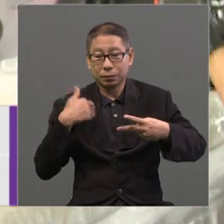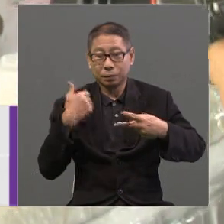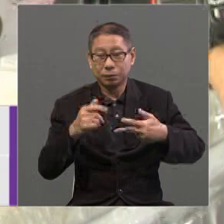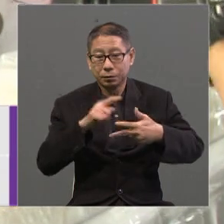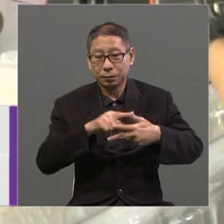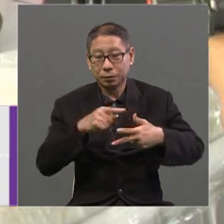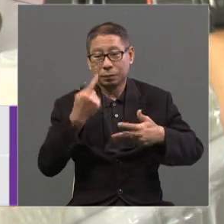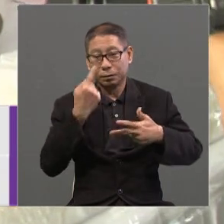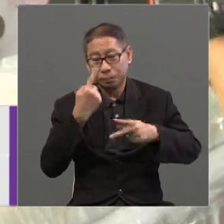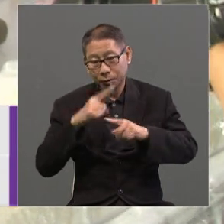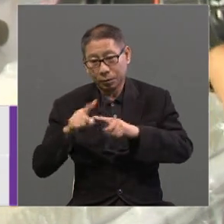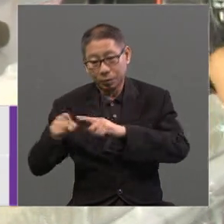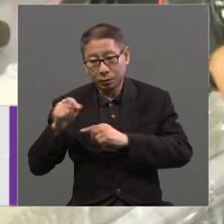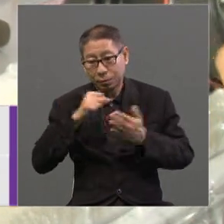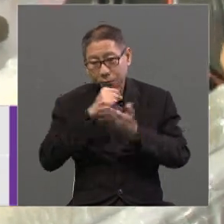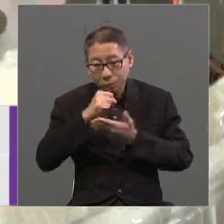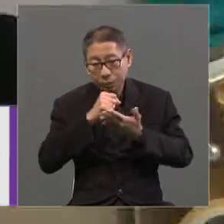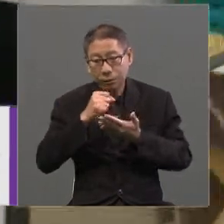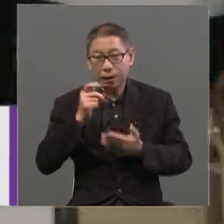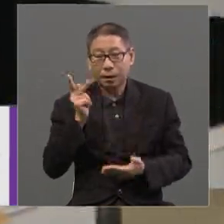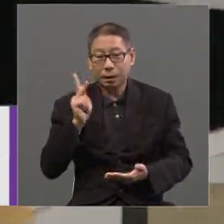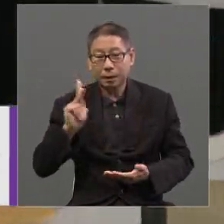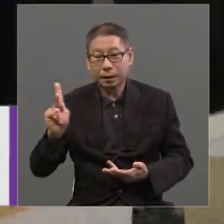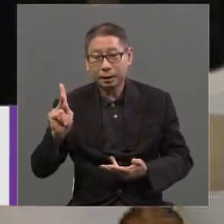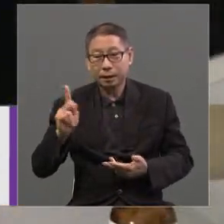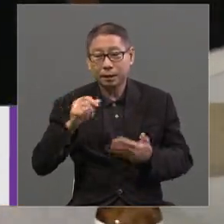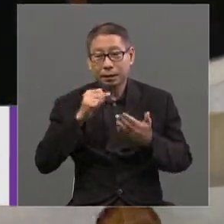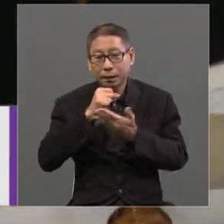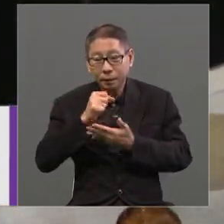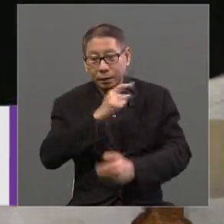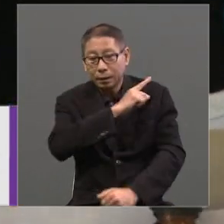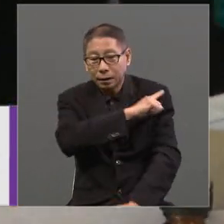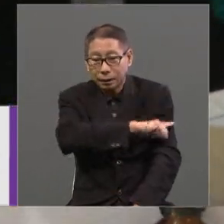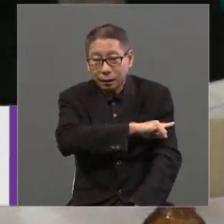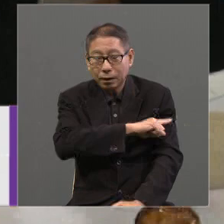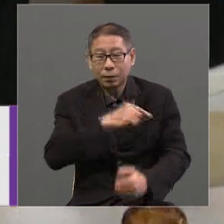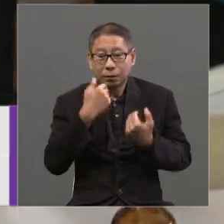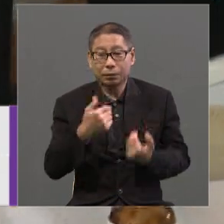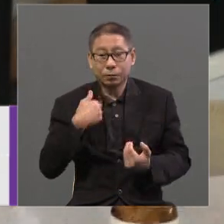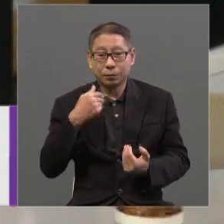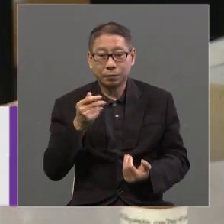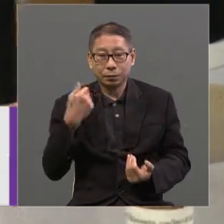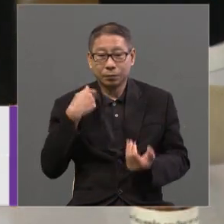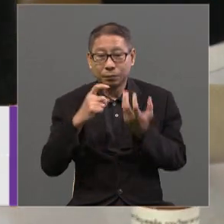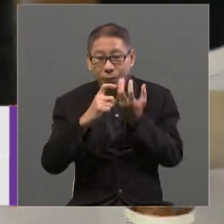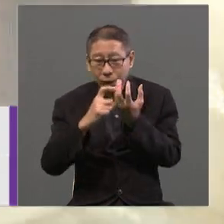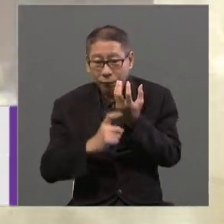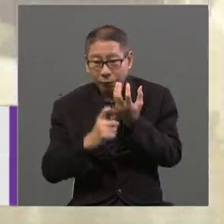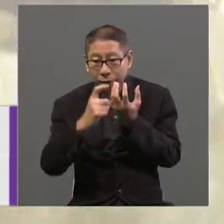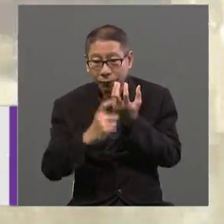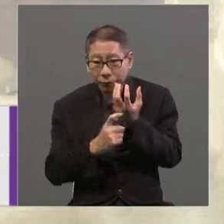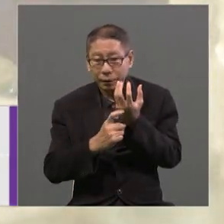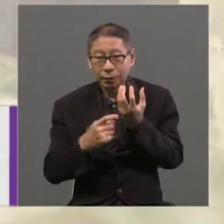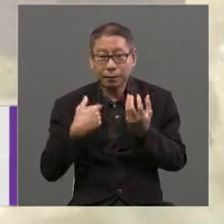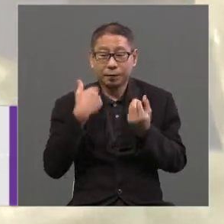าทีนคาทิโนนคีตามีนหรือว่ายาเคมีเฮโรอีนมียาอีมีโคเคนมีฟินด้วยนะคะ